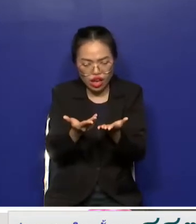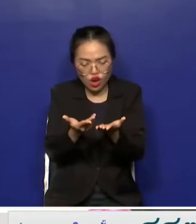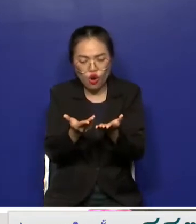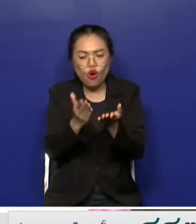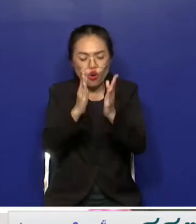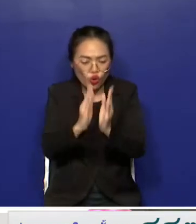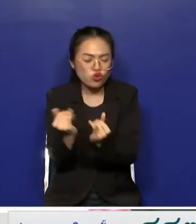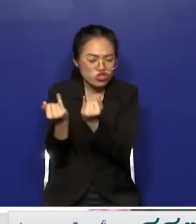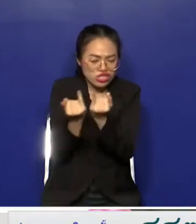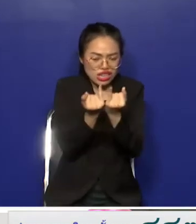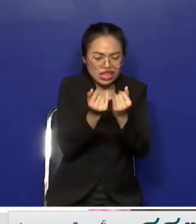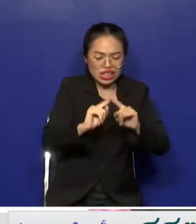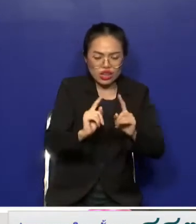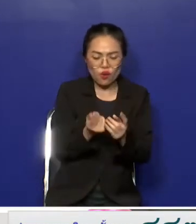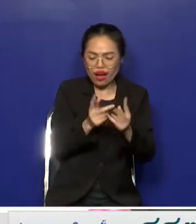พ